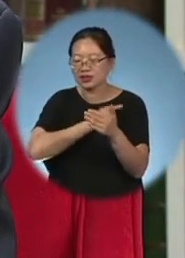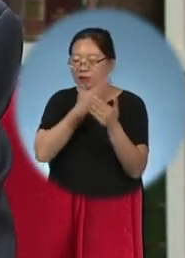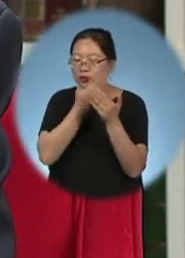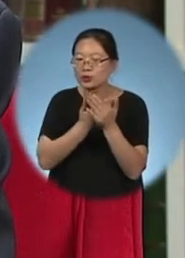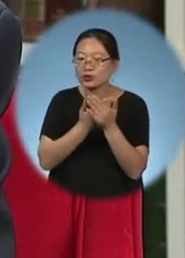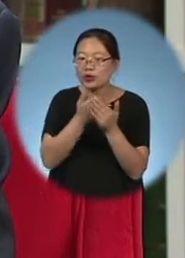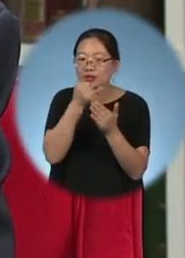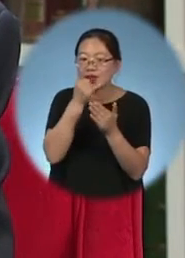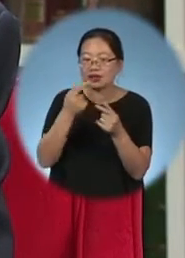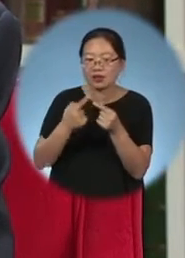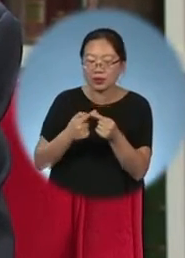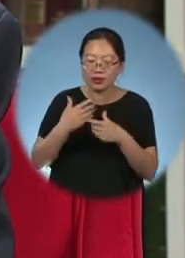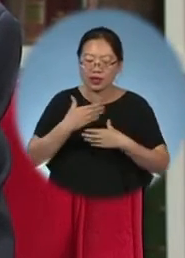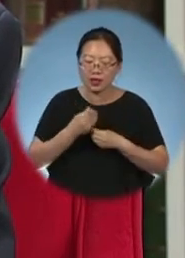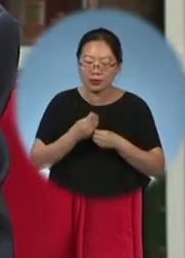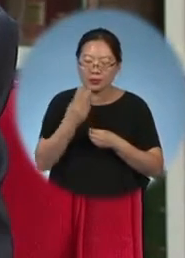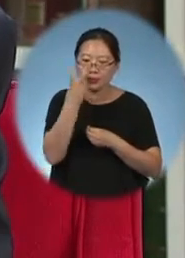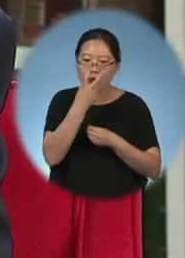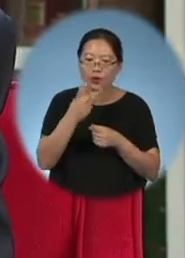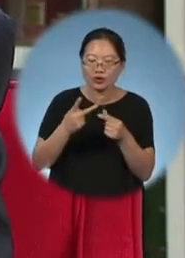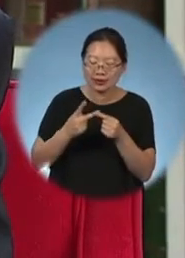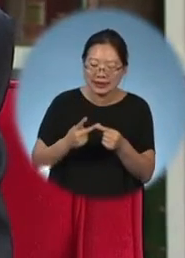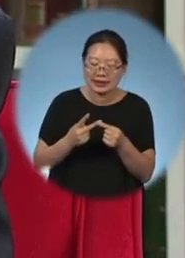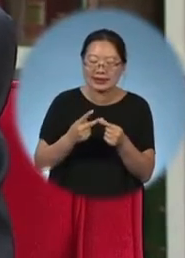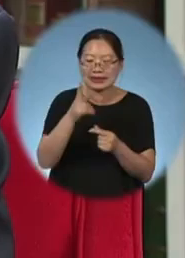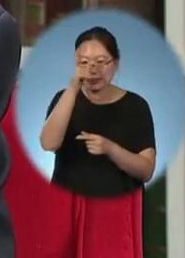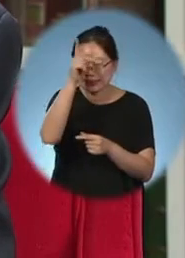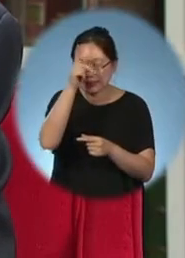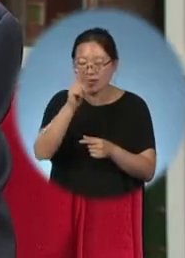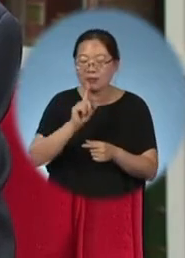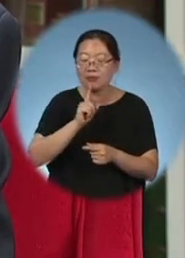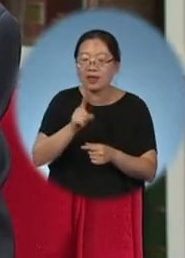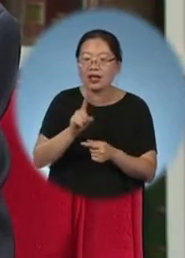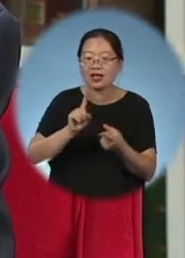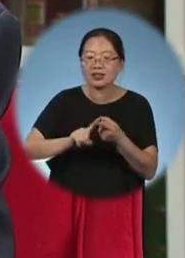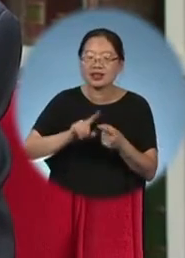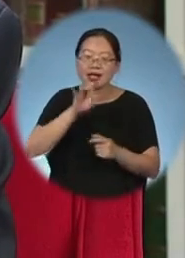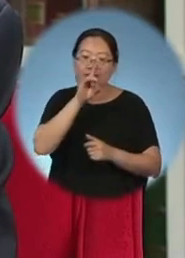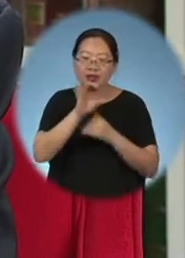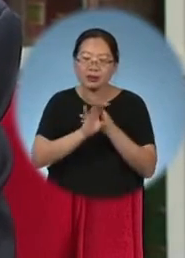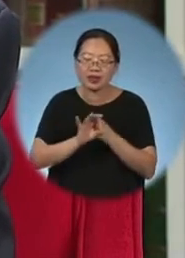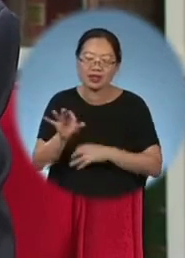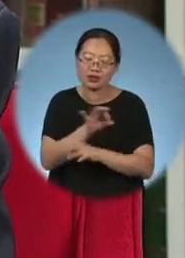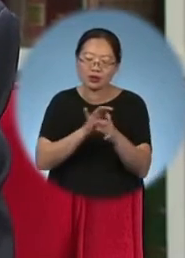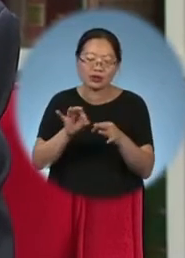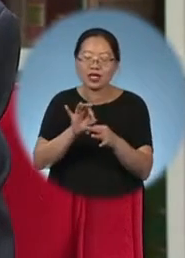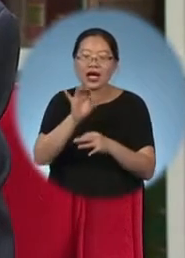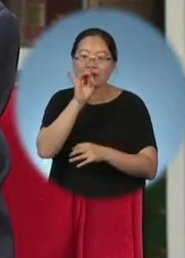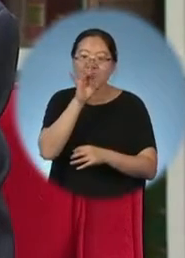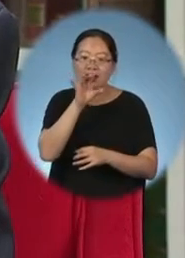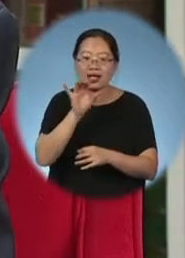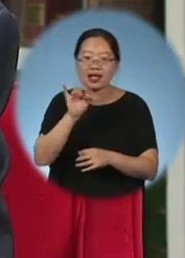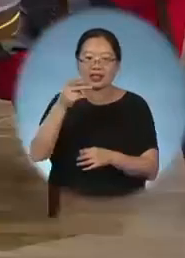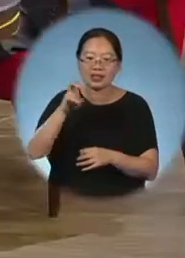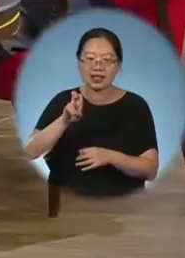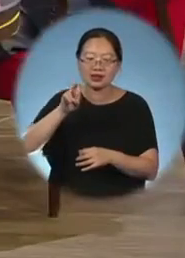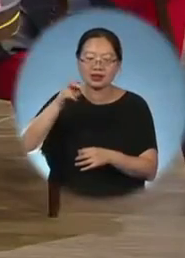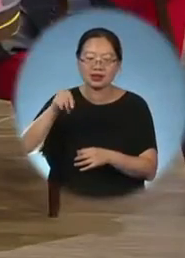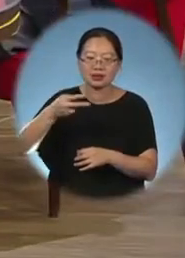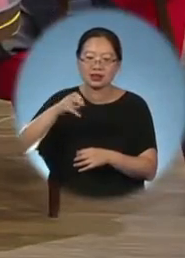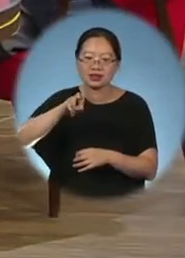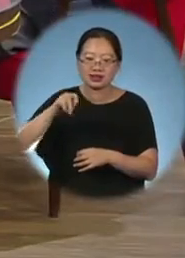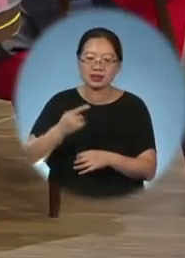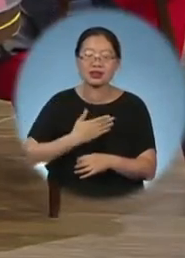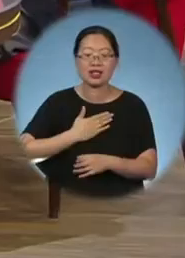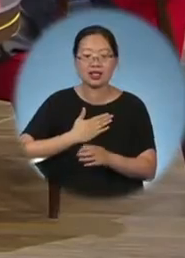것이 첫째는 안보여 둘째는 치안이다 이렇게 얘기했습니다. 네, 네. 그러니까 그게 안 되면 경제가 안 되는 걸 아담 스미스도 알았죠. 그렇죠.